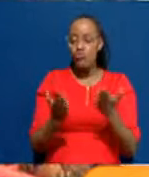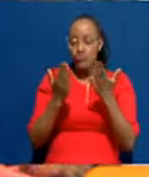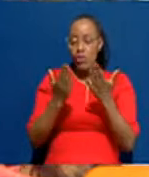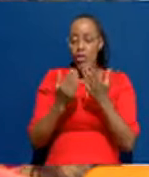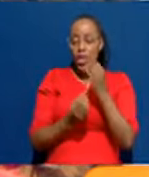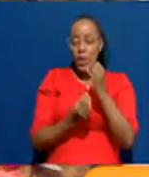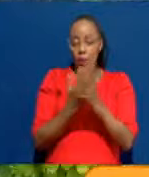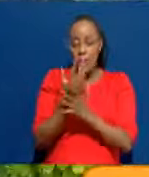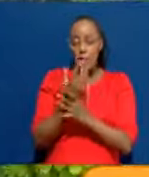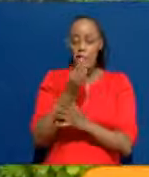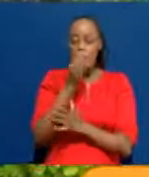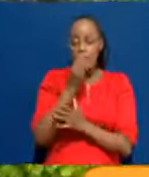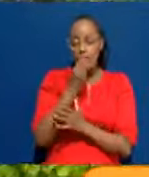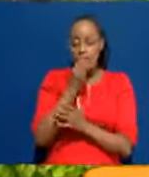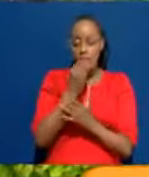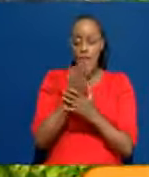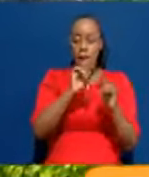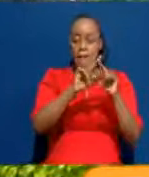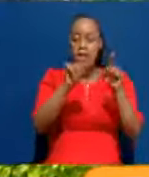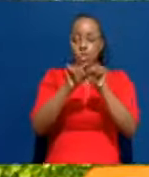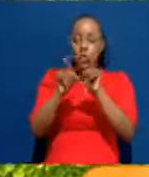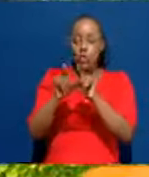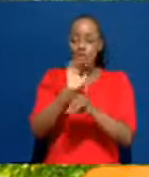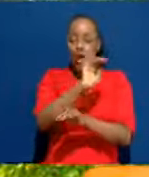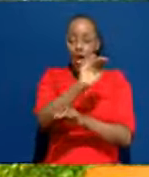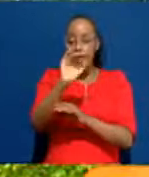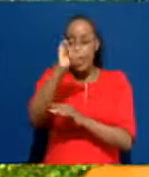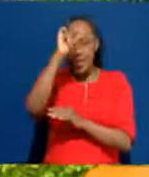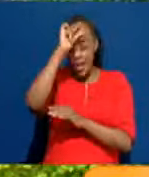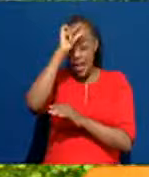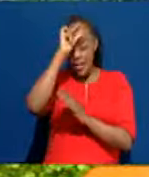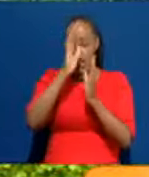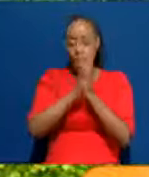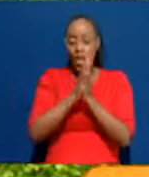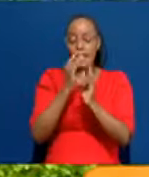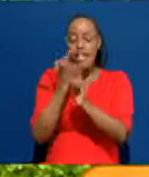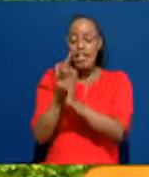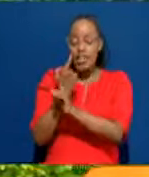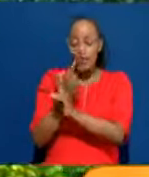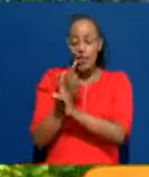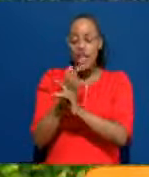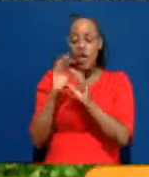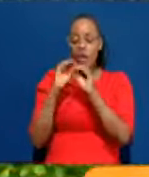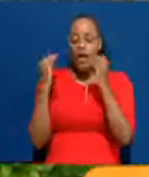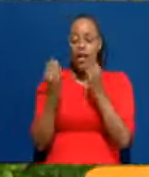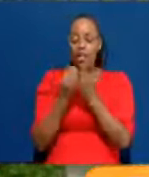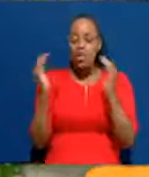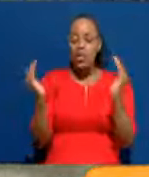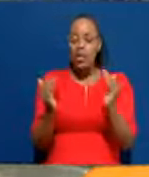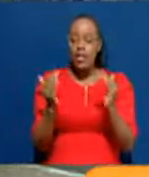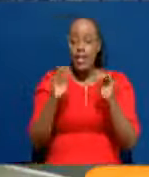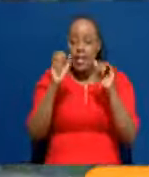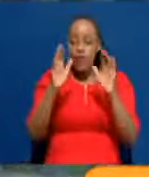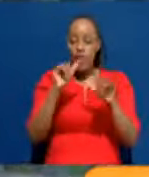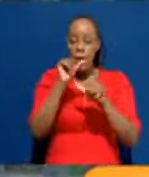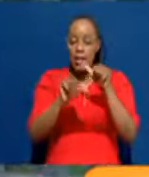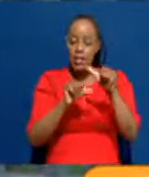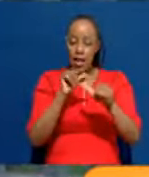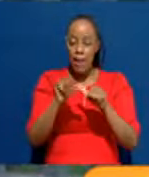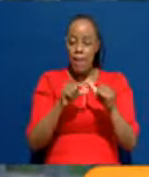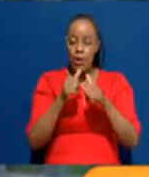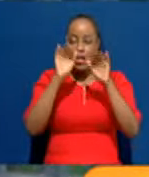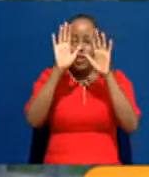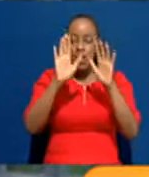uzalishaji. Hata hivyo, wanatoa wito kwa serikali na mashirika husika kuhamasisha wakulima kuhusu umuhimu